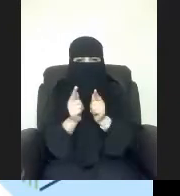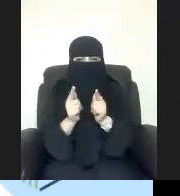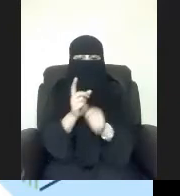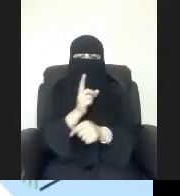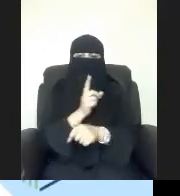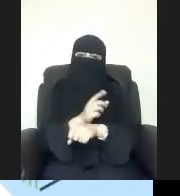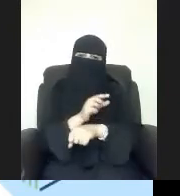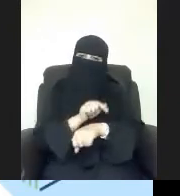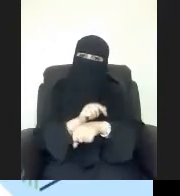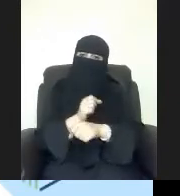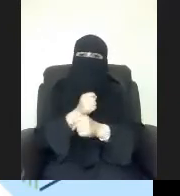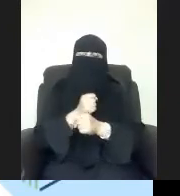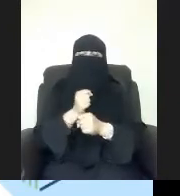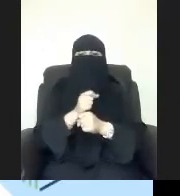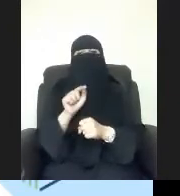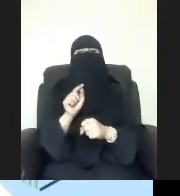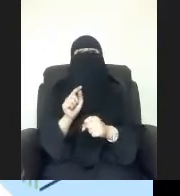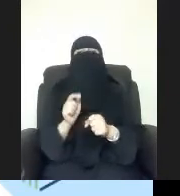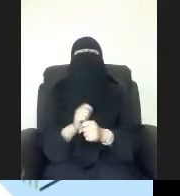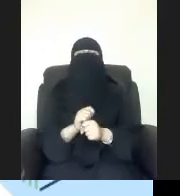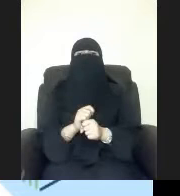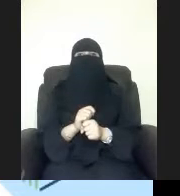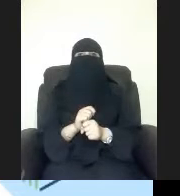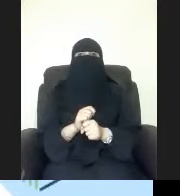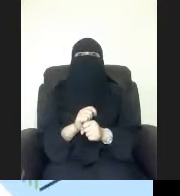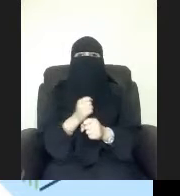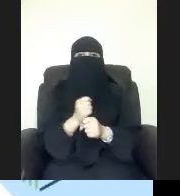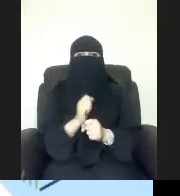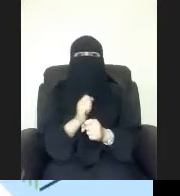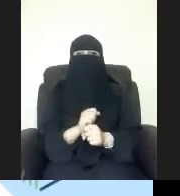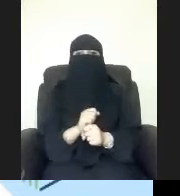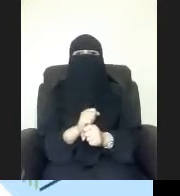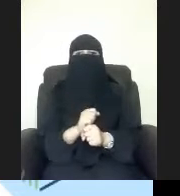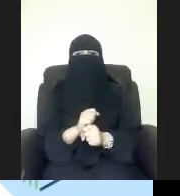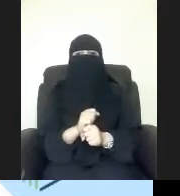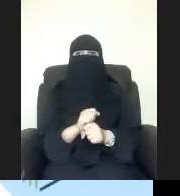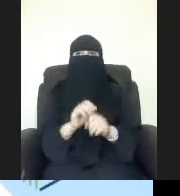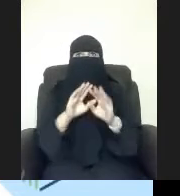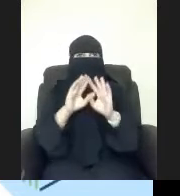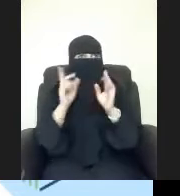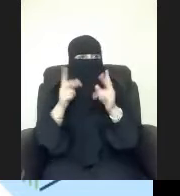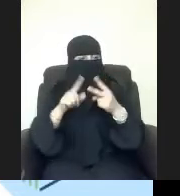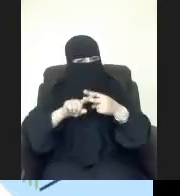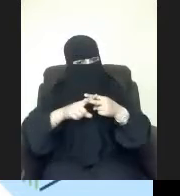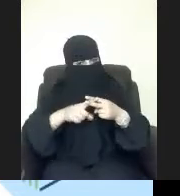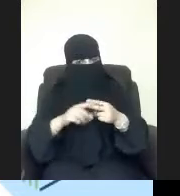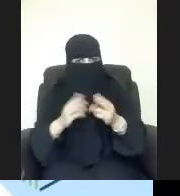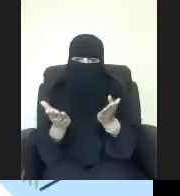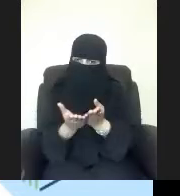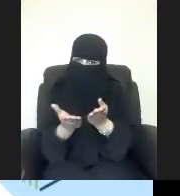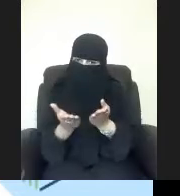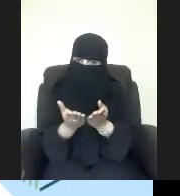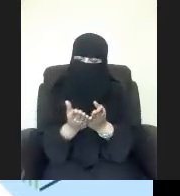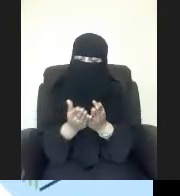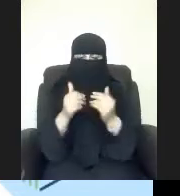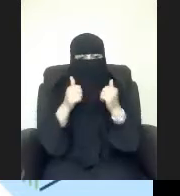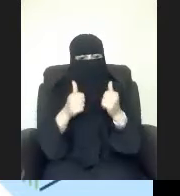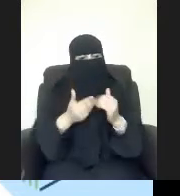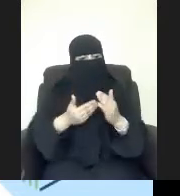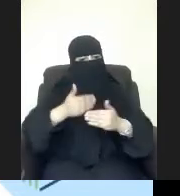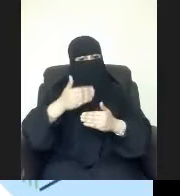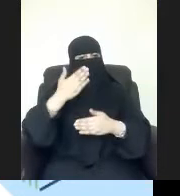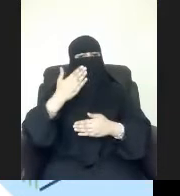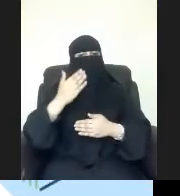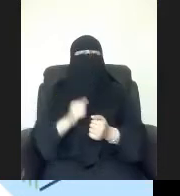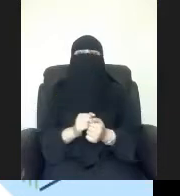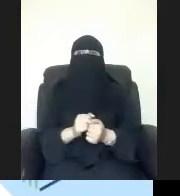ولعل الدكتور بدر غرج فيها قبل يومين أو ثلاثة، تجهيز المدرسة تقنيا لتكون قادرة على تبني هذا النمط،